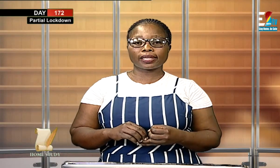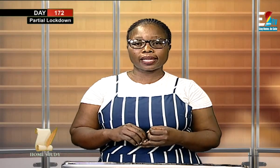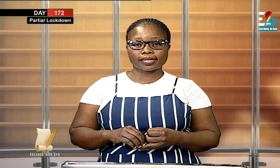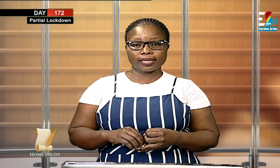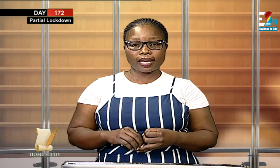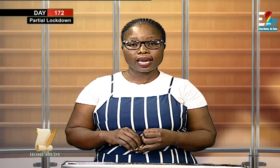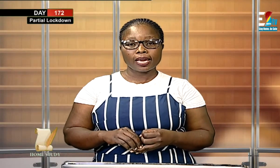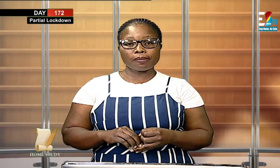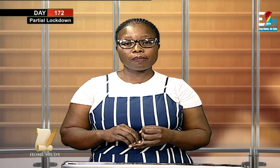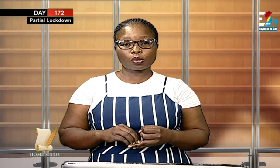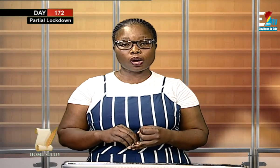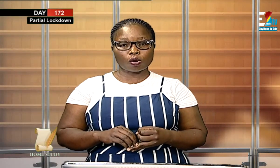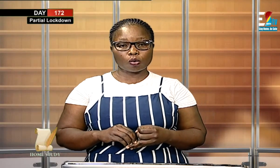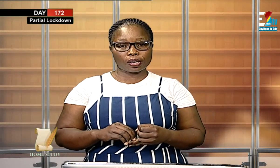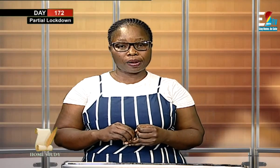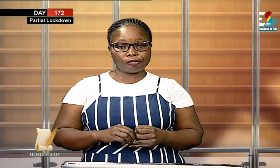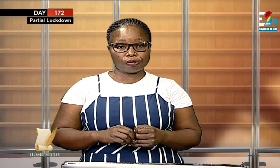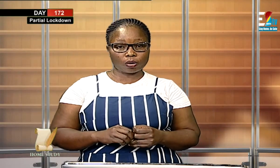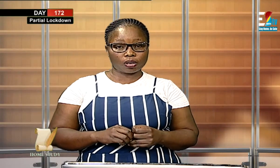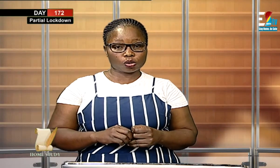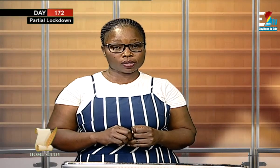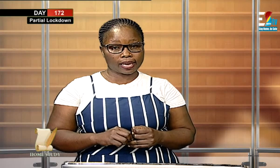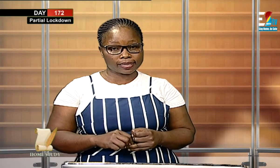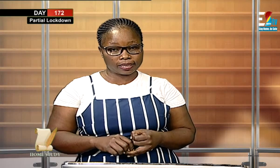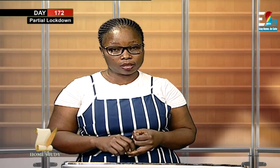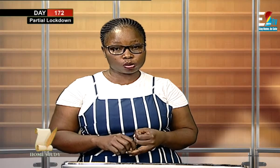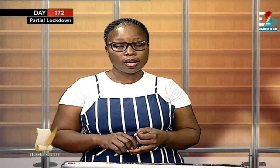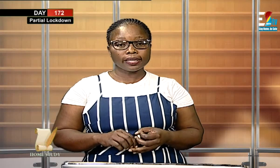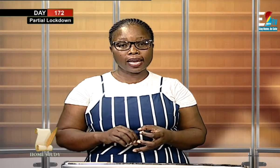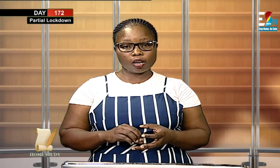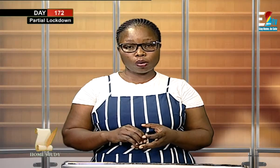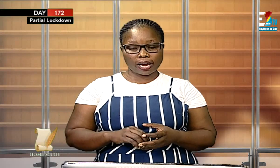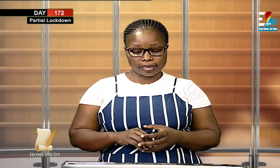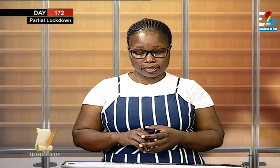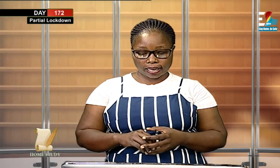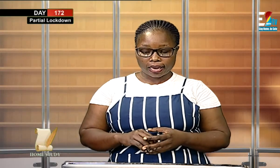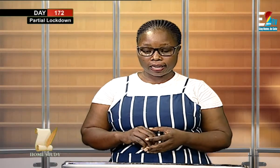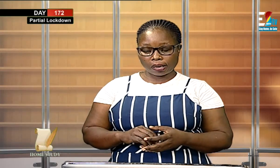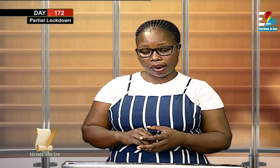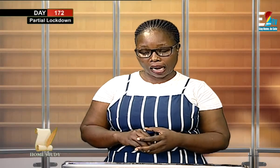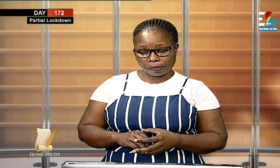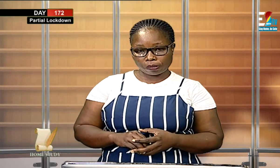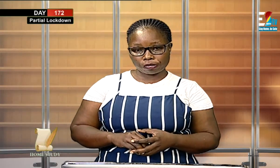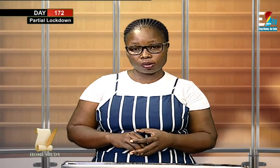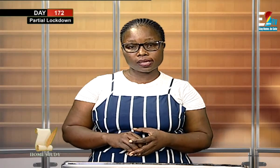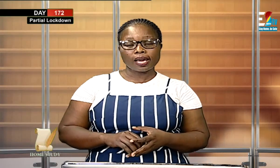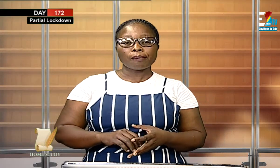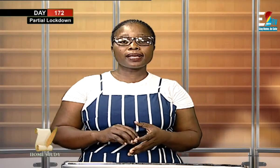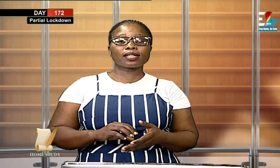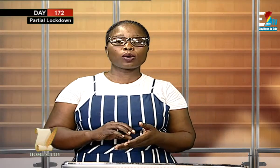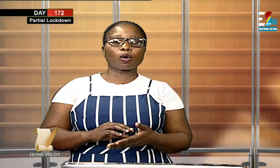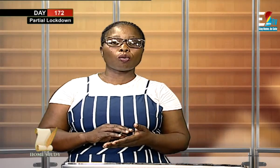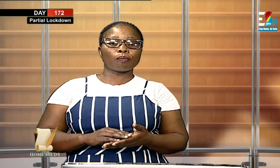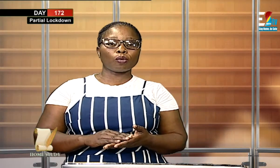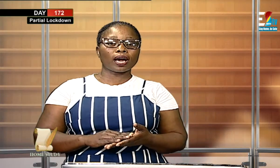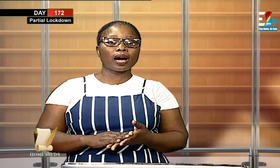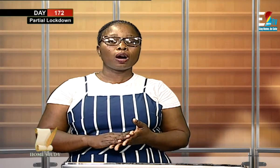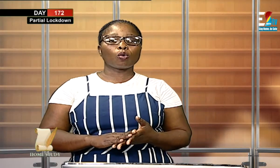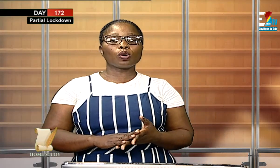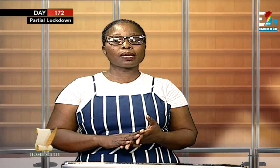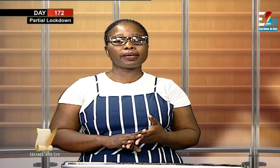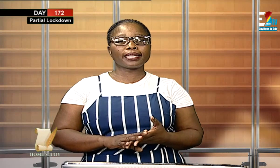ube uyicedzile imibuto yakho kuyiphendvula kuleso sikhathi leso nalelo nani ke lemagama mfundzi bese